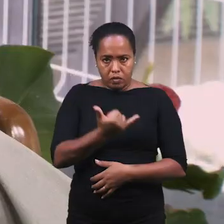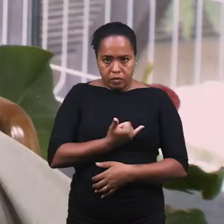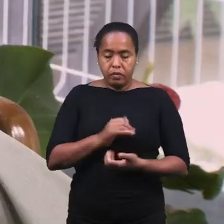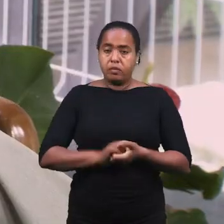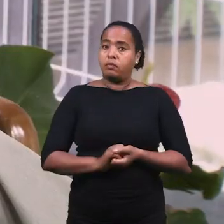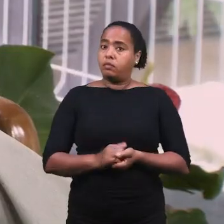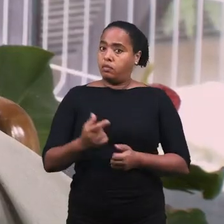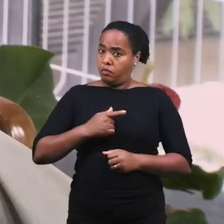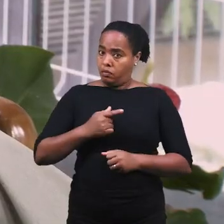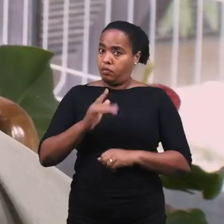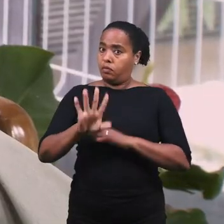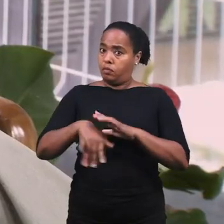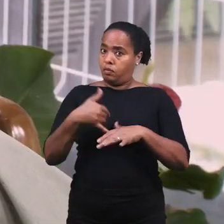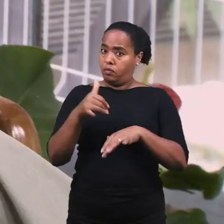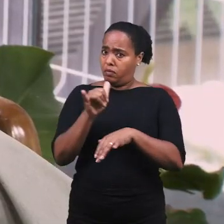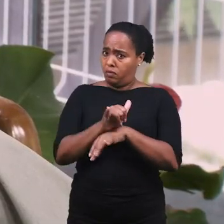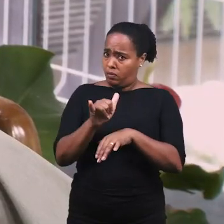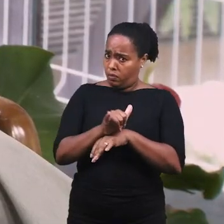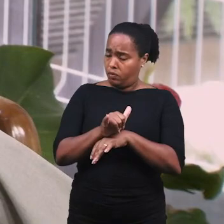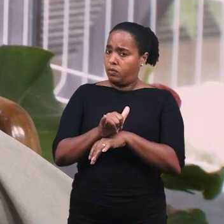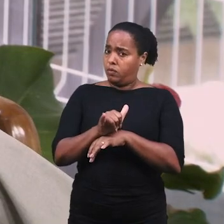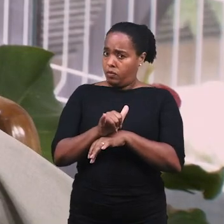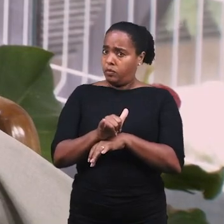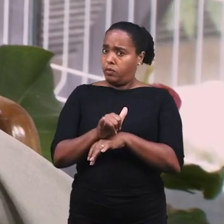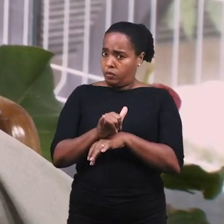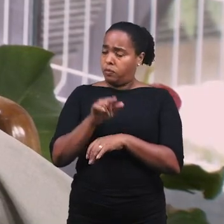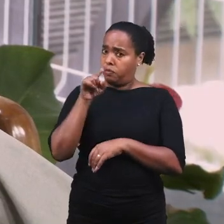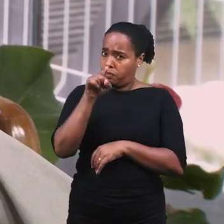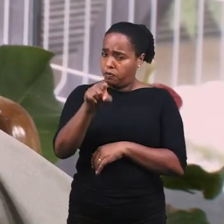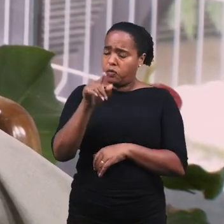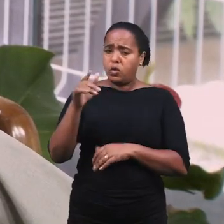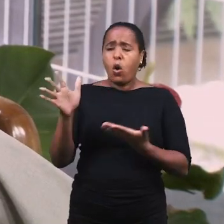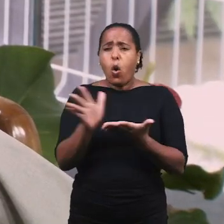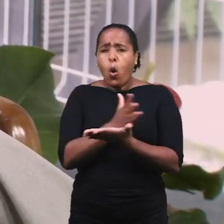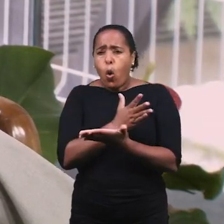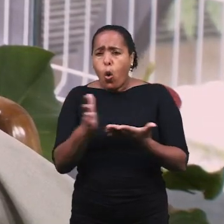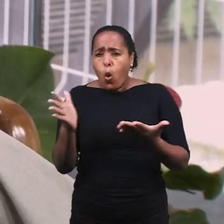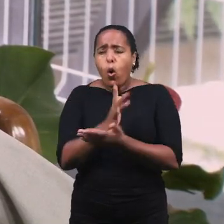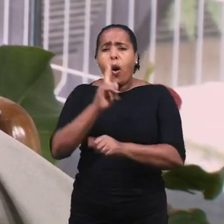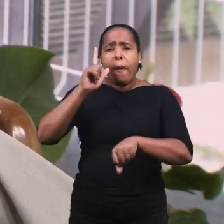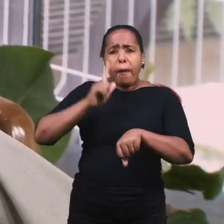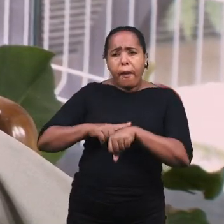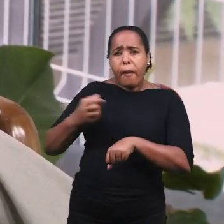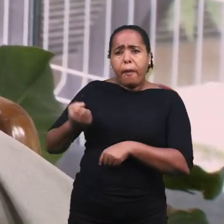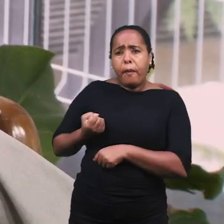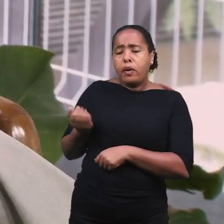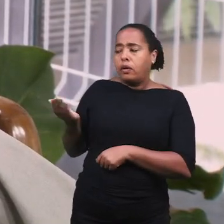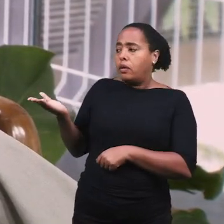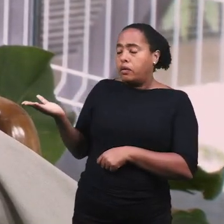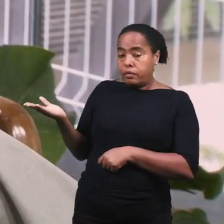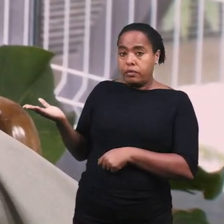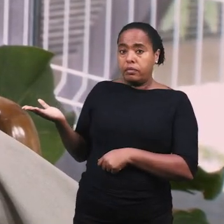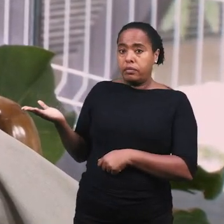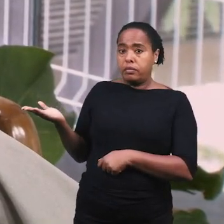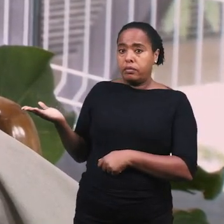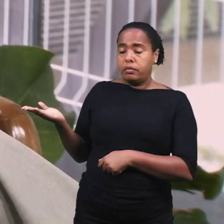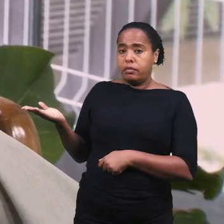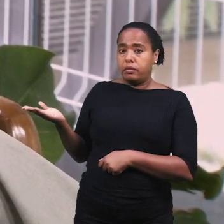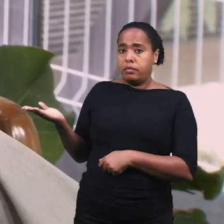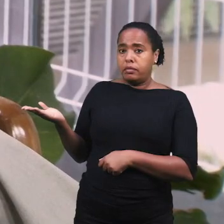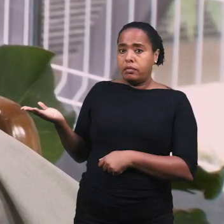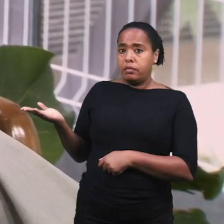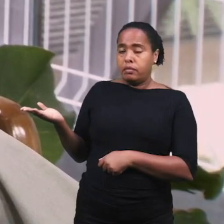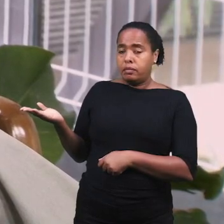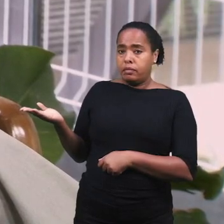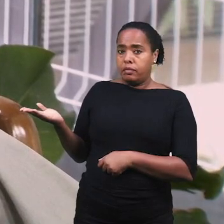программы. И вы нуждаетесь в том, чтобы услышать голос Господень. Те, кто проживает на территории Бразилии, в любой день дня и ночи, можете звонить